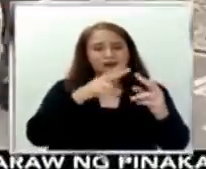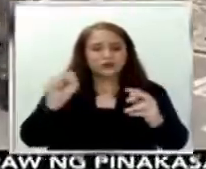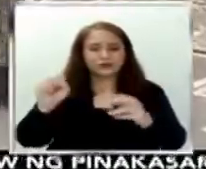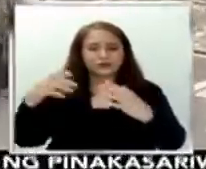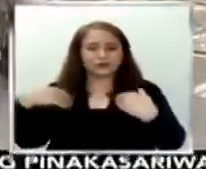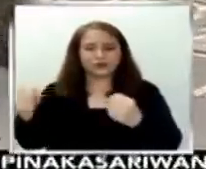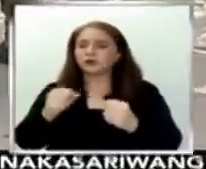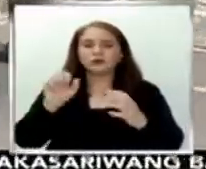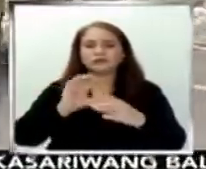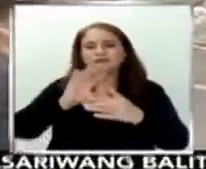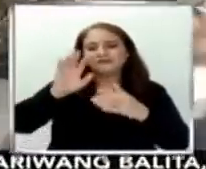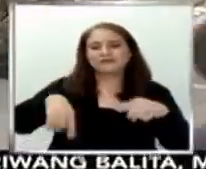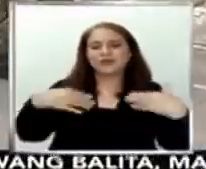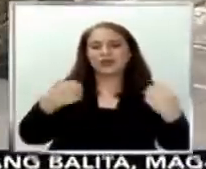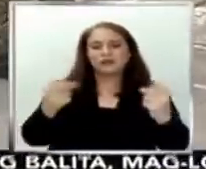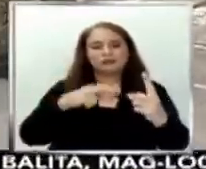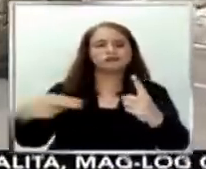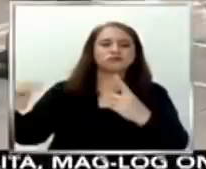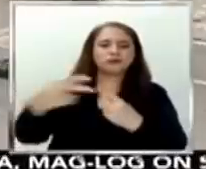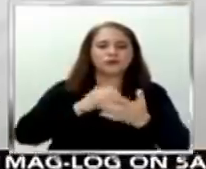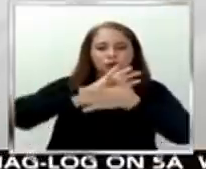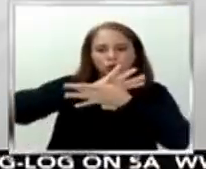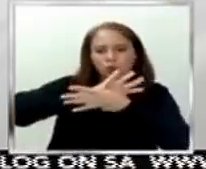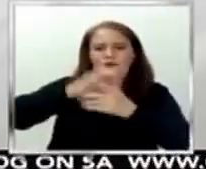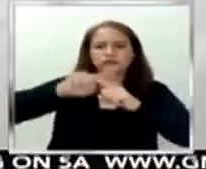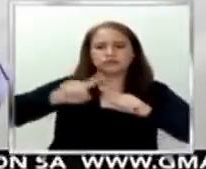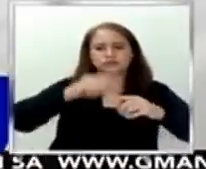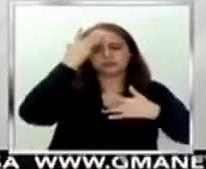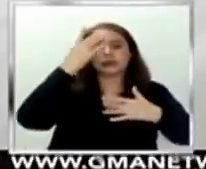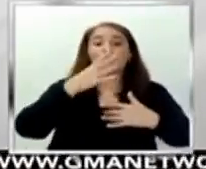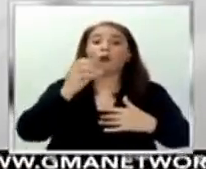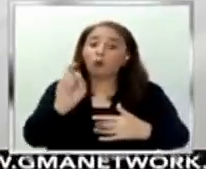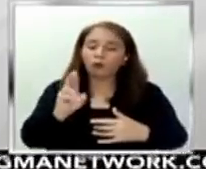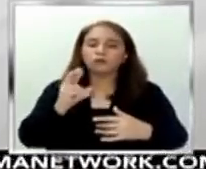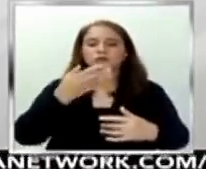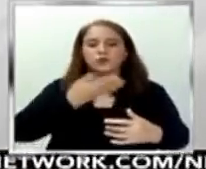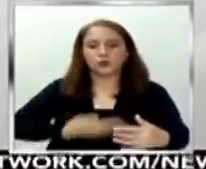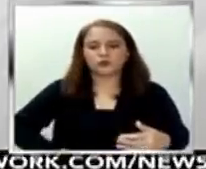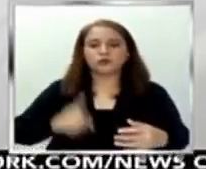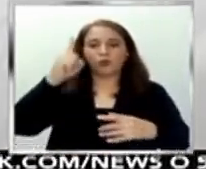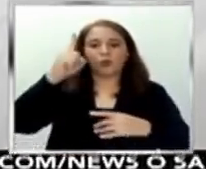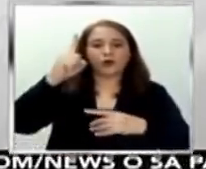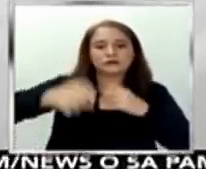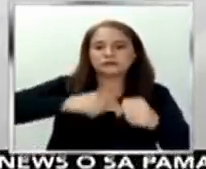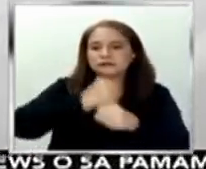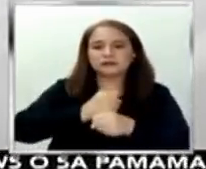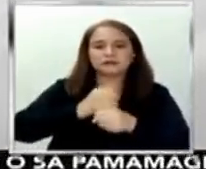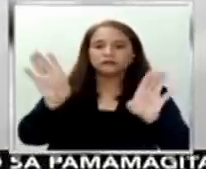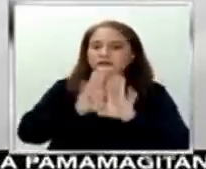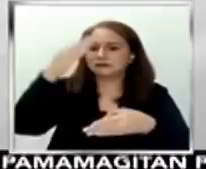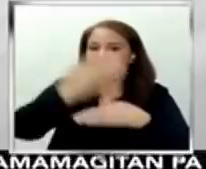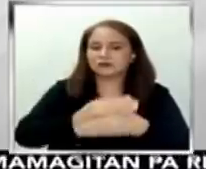tao ang dapat tingnan, mapa-COVID, ibang sakit o gutom. Dahil sa isang taong lockdown, mahigit 3 milyong Pilipino na raw ang